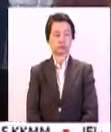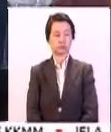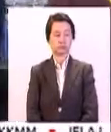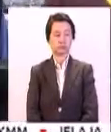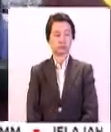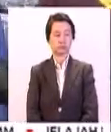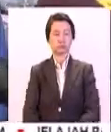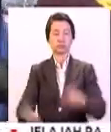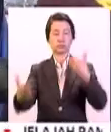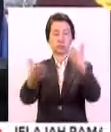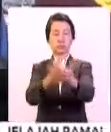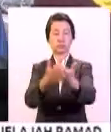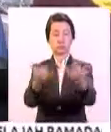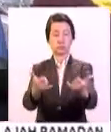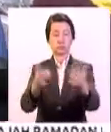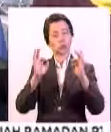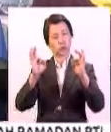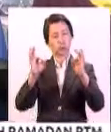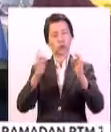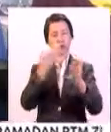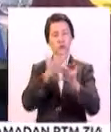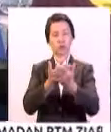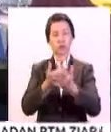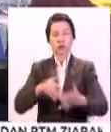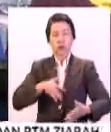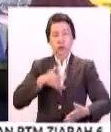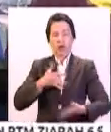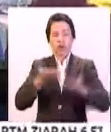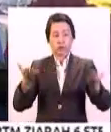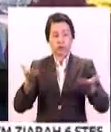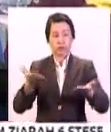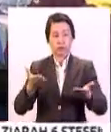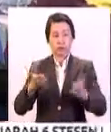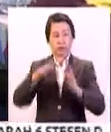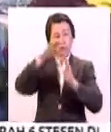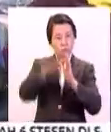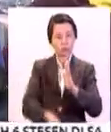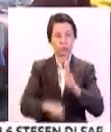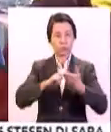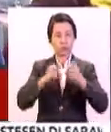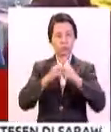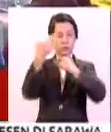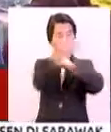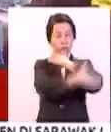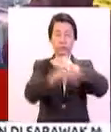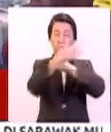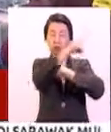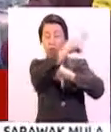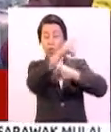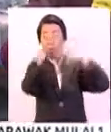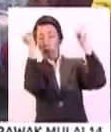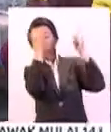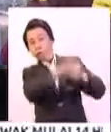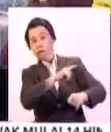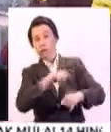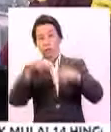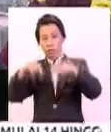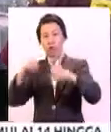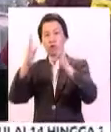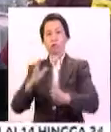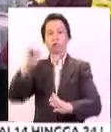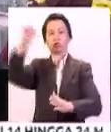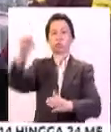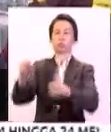So far so good. Yes, sebab saya rasa di sini less problems daripada Semenanjung, ya. Ini satu kebaikan orang Sabah,